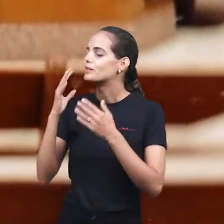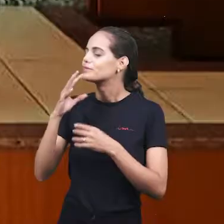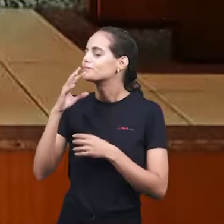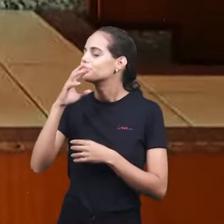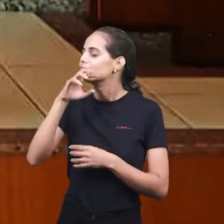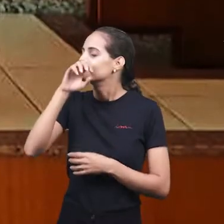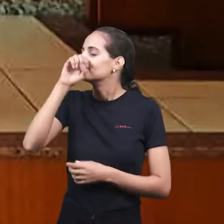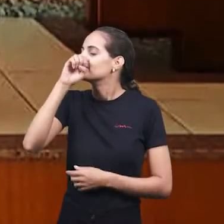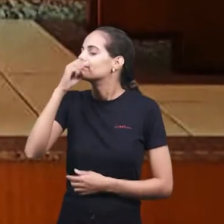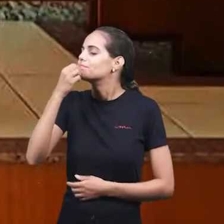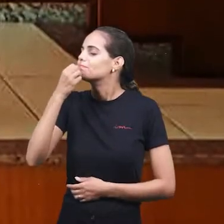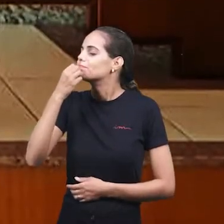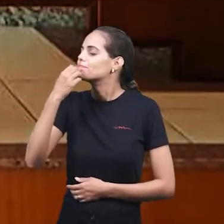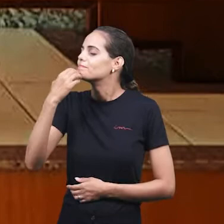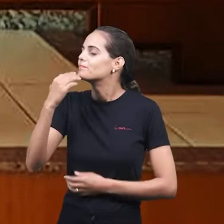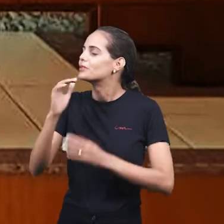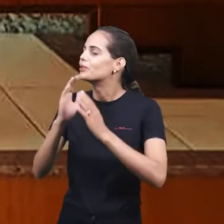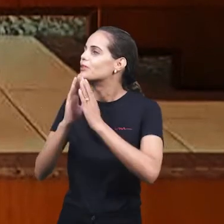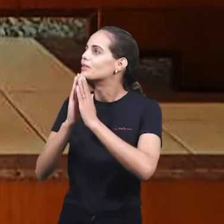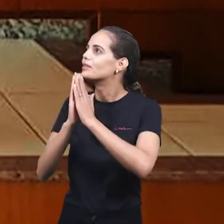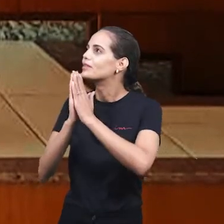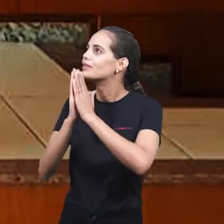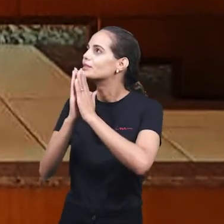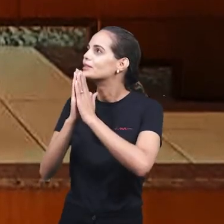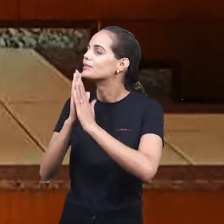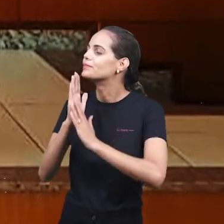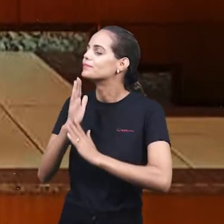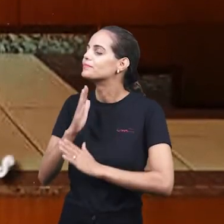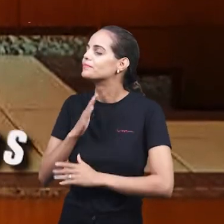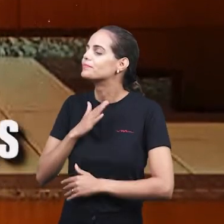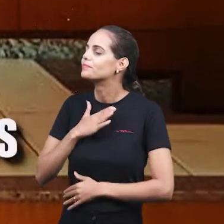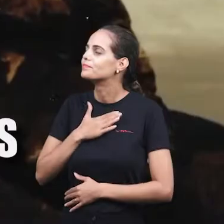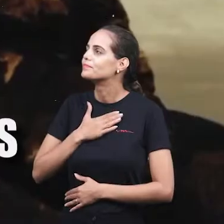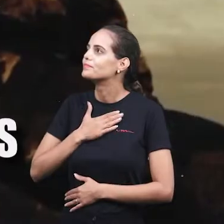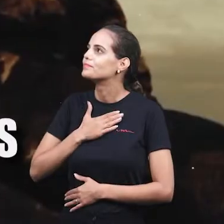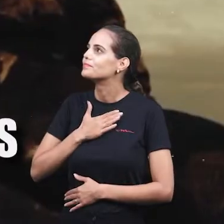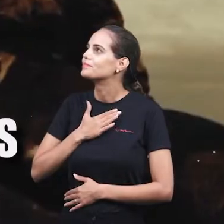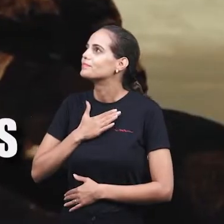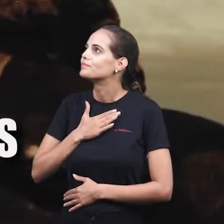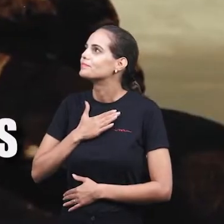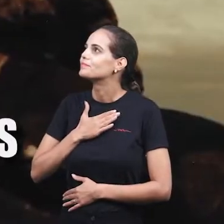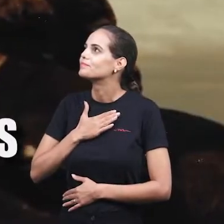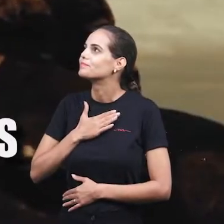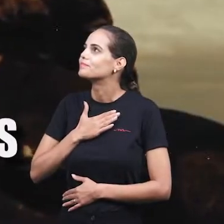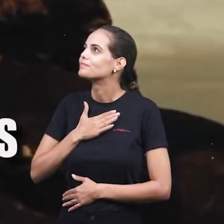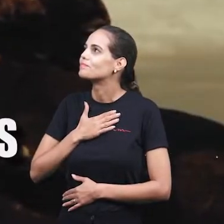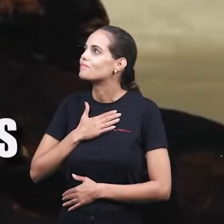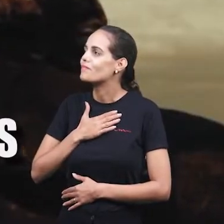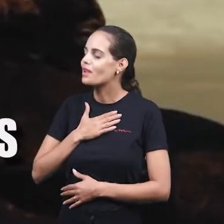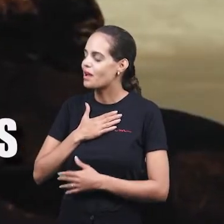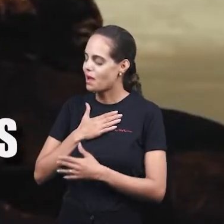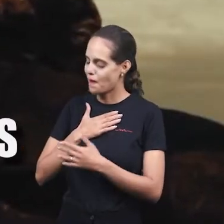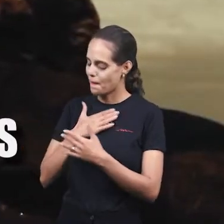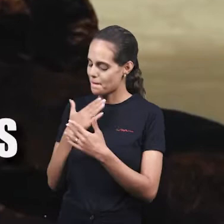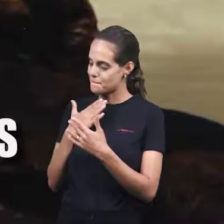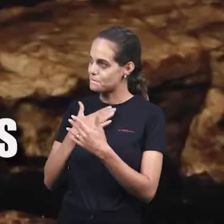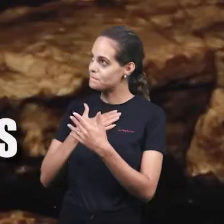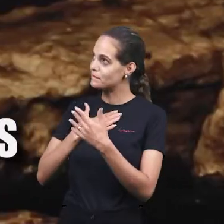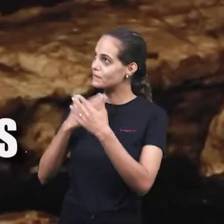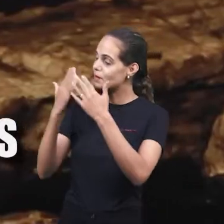Словно фимиам. О, прими ее из рук моих, как вечернюю жертву.